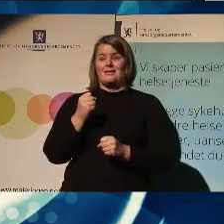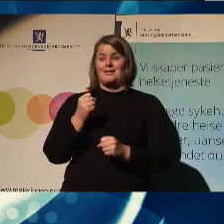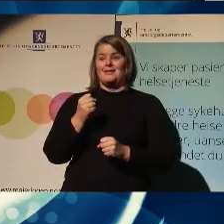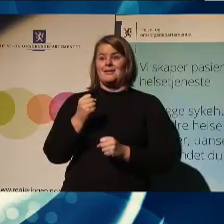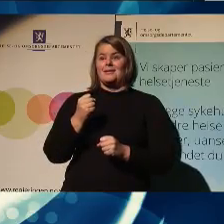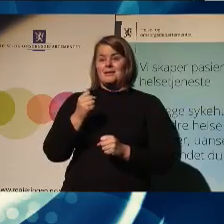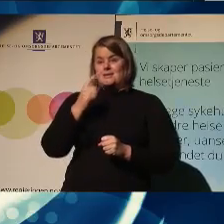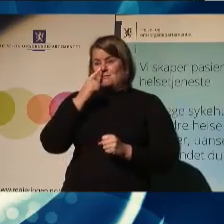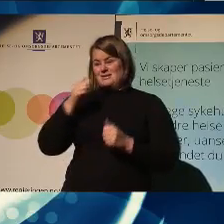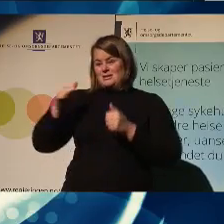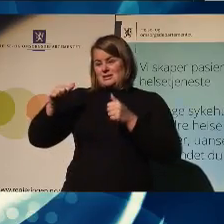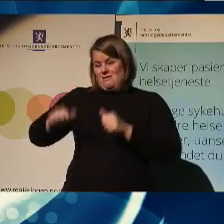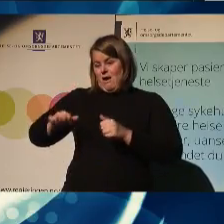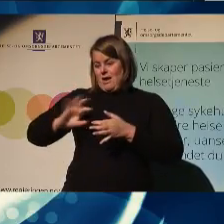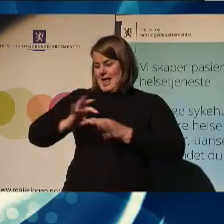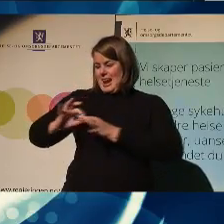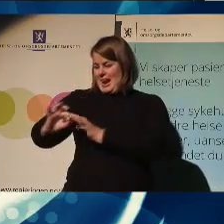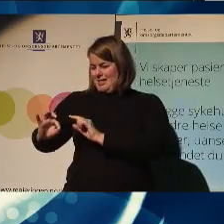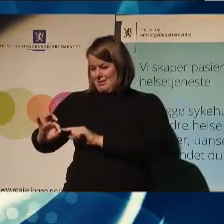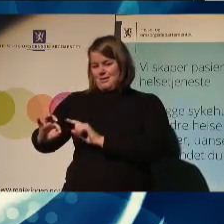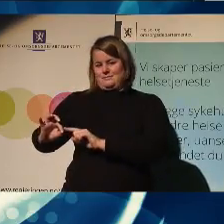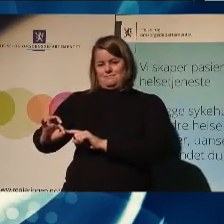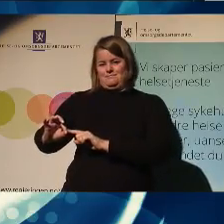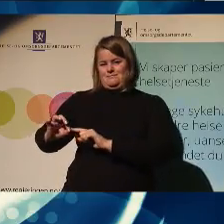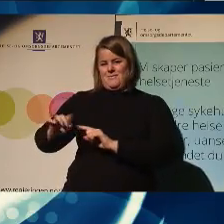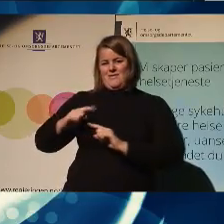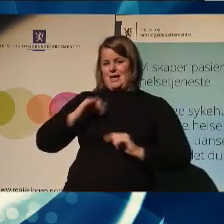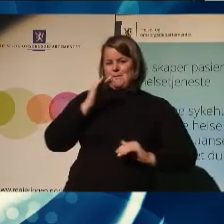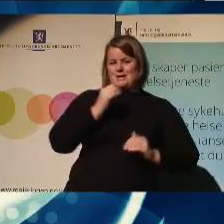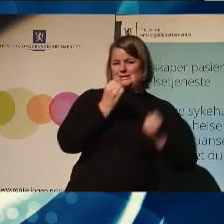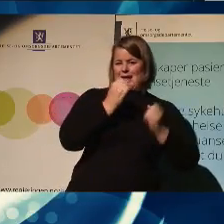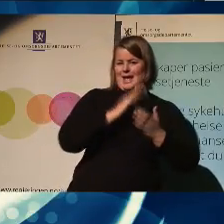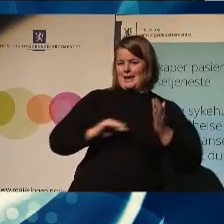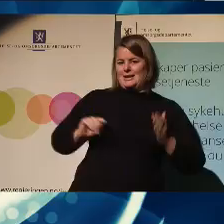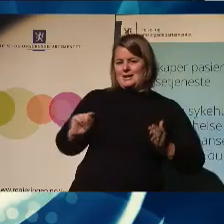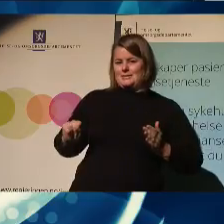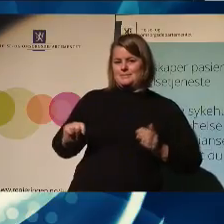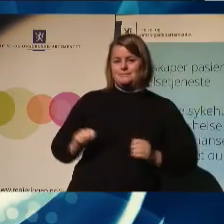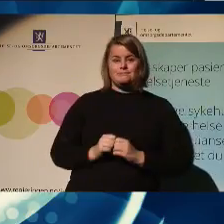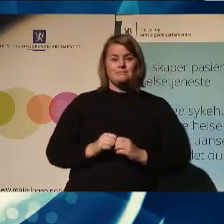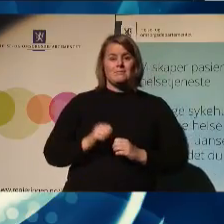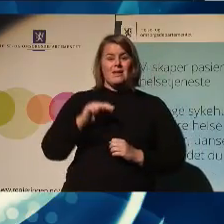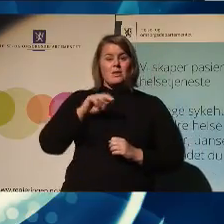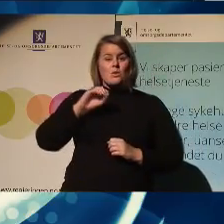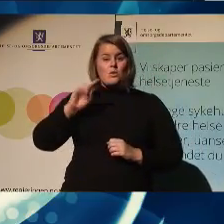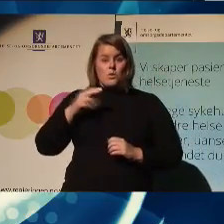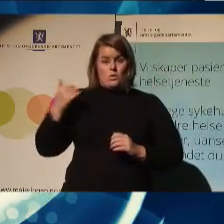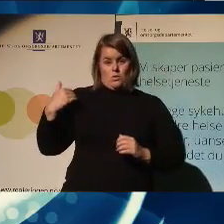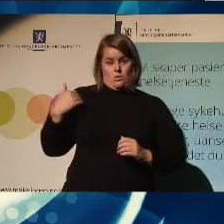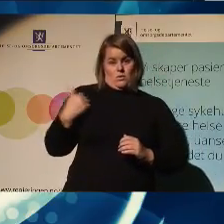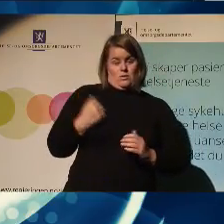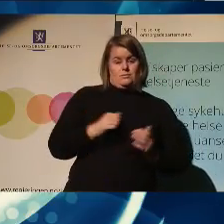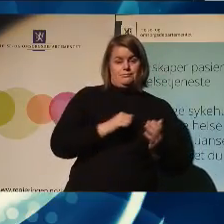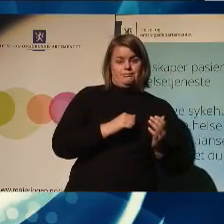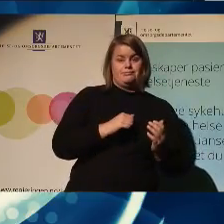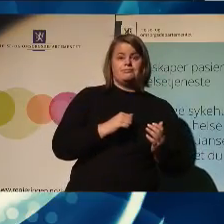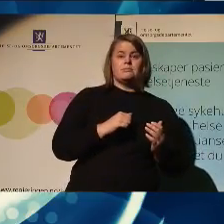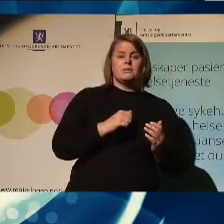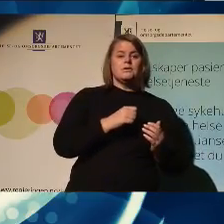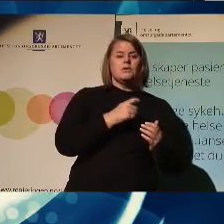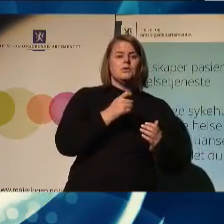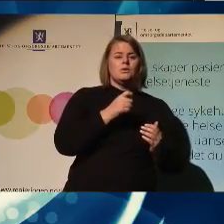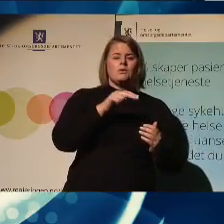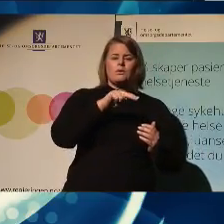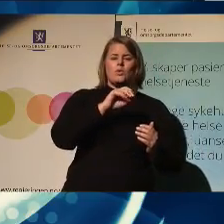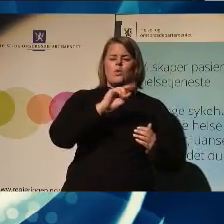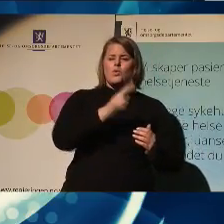enn det svakeste leddet i kjeden. Hva tenker vi på da? Vi hørte om alle NOU-ene som var kommet tidligere i dag. Det kom en